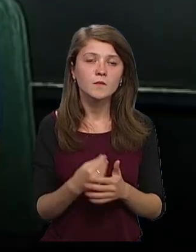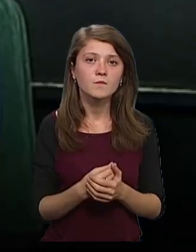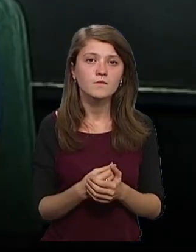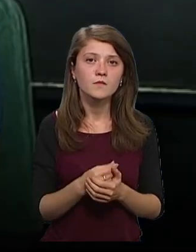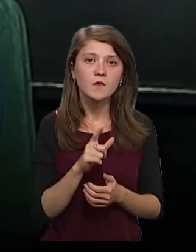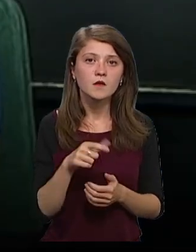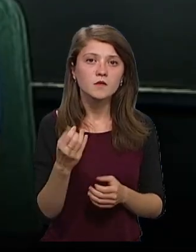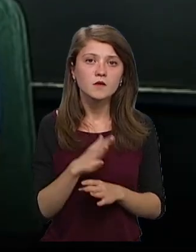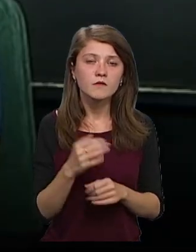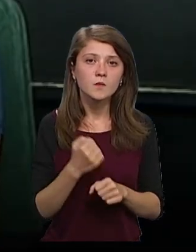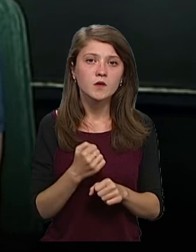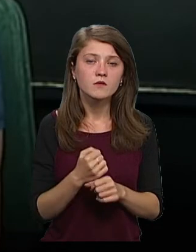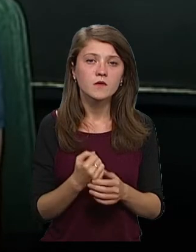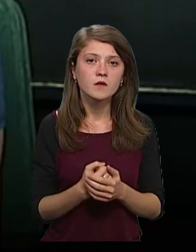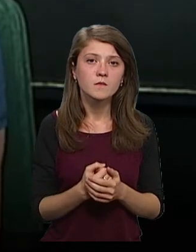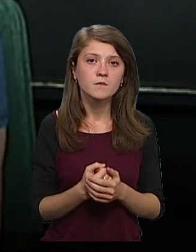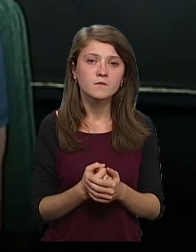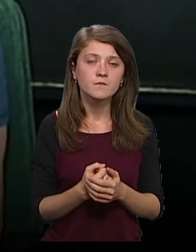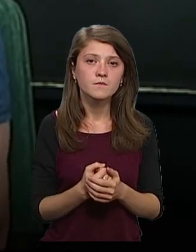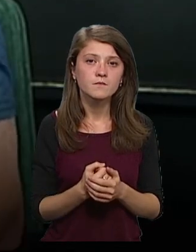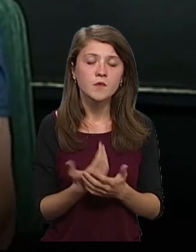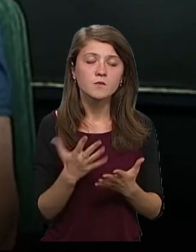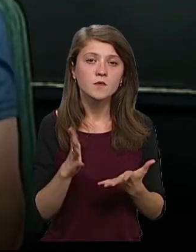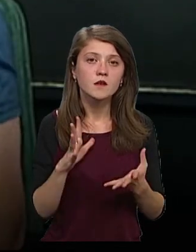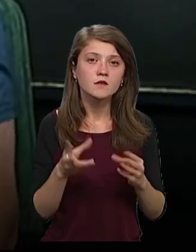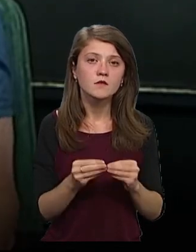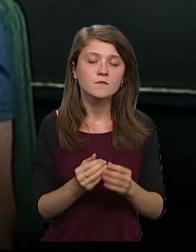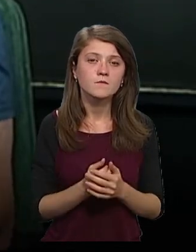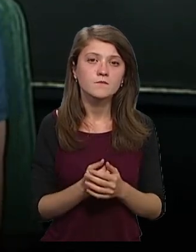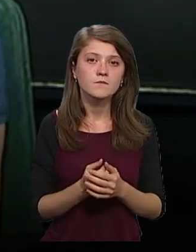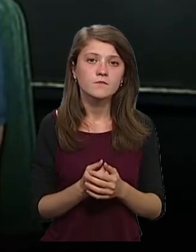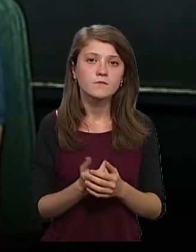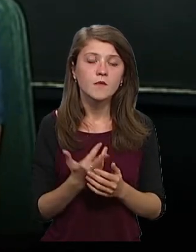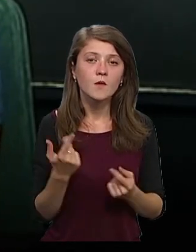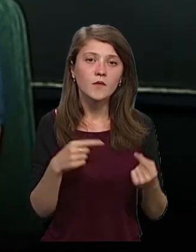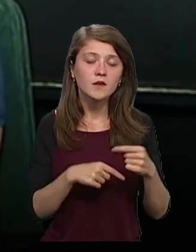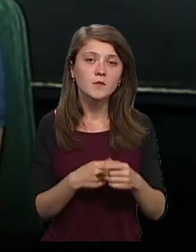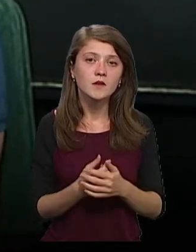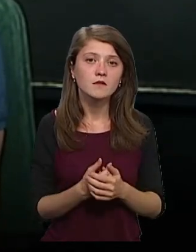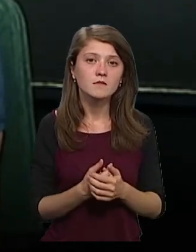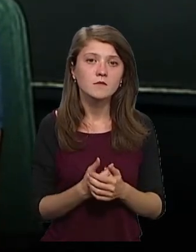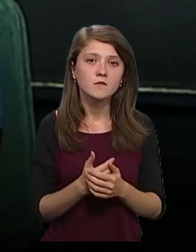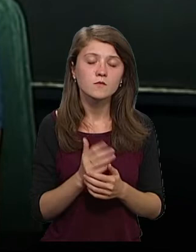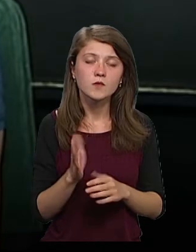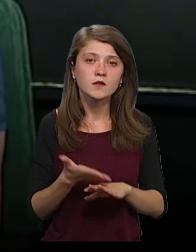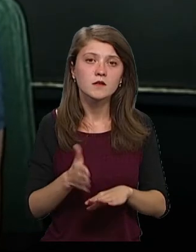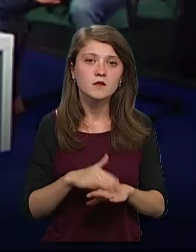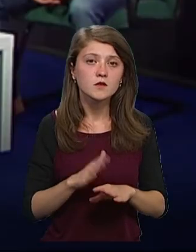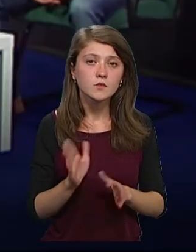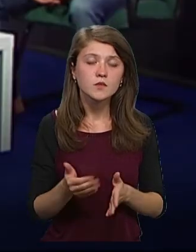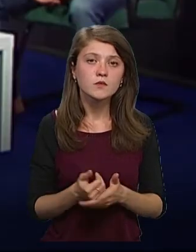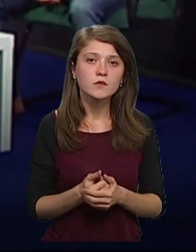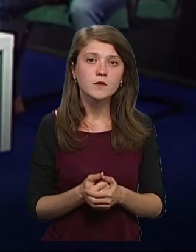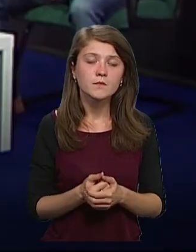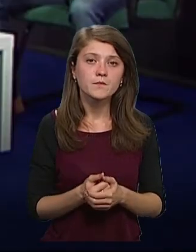не відпрацювали. Якщо 10 мільйонів живе. Якщо не напрацьовані будуть результати, якась взаємодія в об'єднаних територіальних громадах, будуть складнощі і